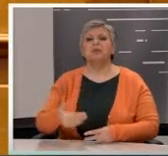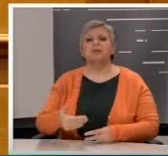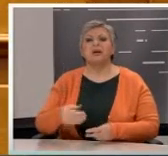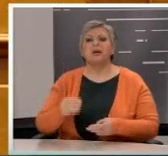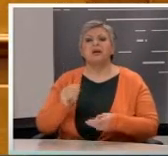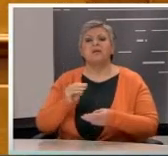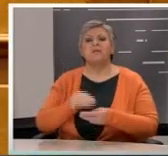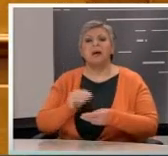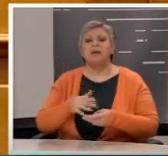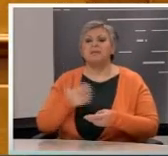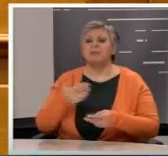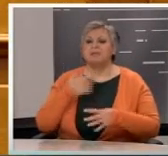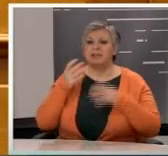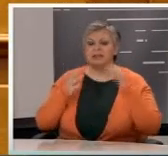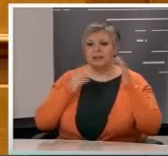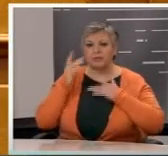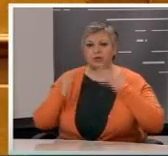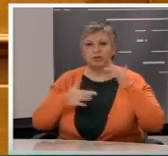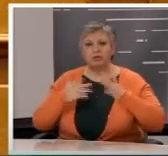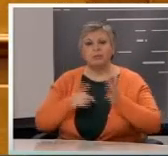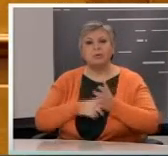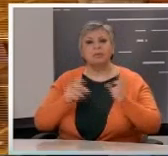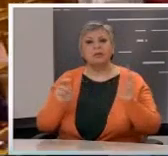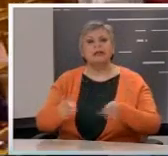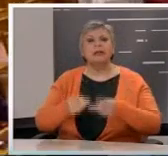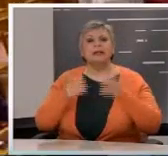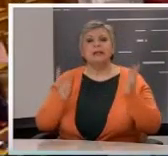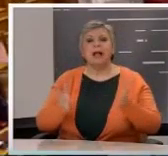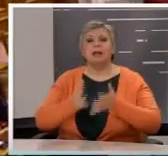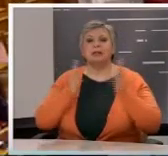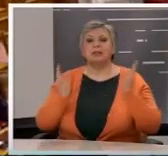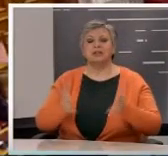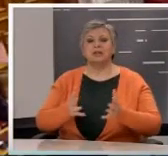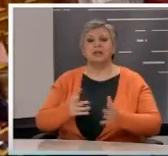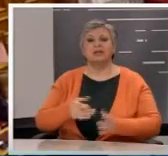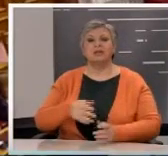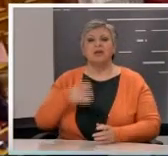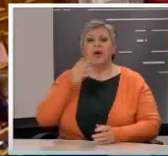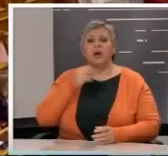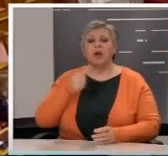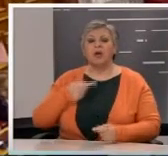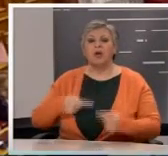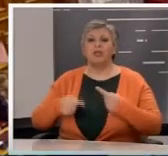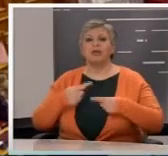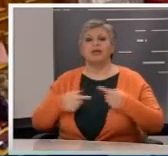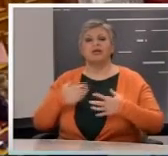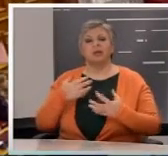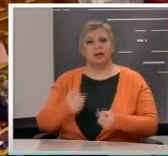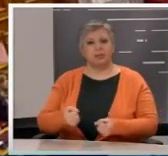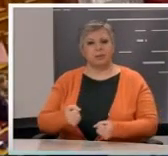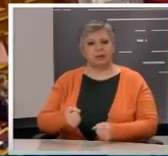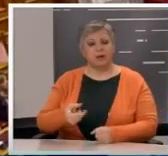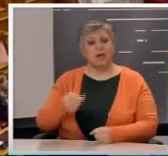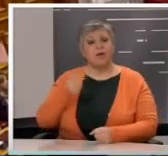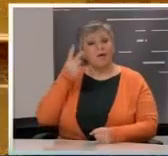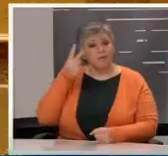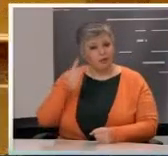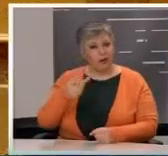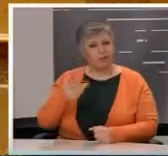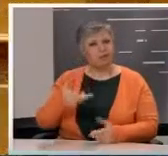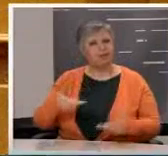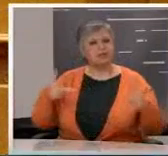πρέπει να ανακαλύψετε κι εσείς κάτι για να μπορέσετε να πορευτείτε. Είναι προφανές ότι βλέποντας πως αυτή εδώ η κυβέρνηση